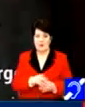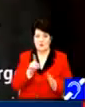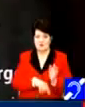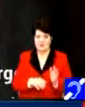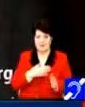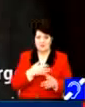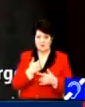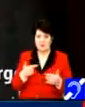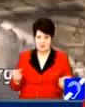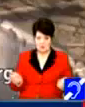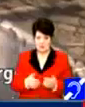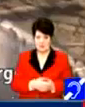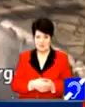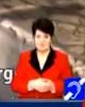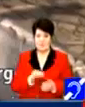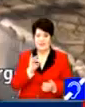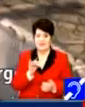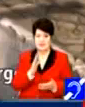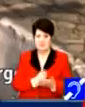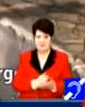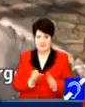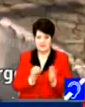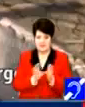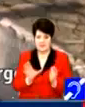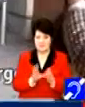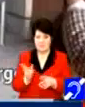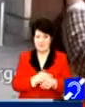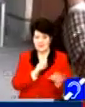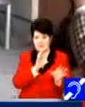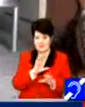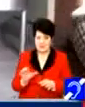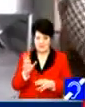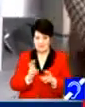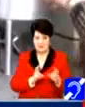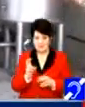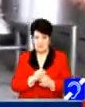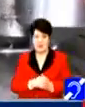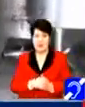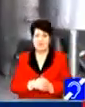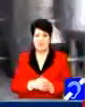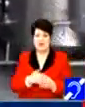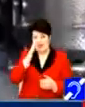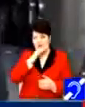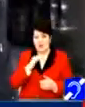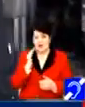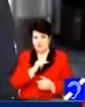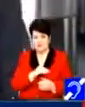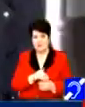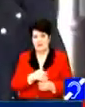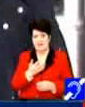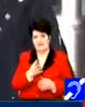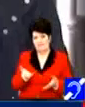нашу продукцию, которую мы имеем, и иметь энергетическую безопасность предприятия. Astfel, curtea casei părintești găzduiește astăzi